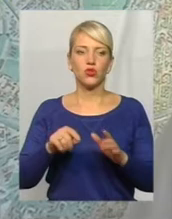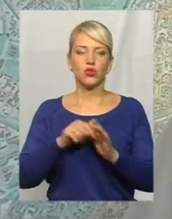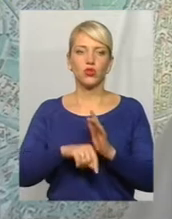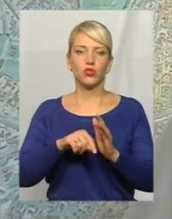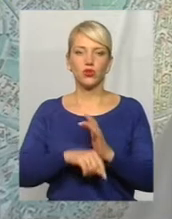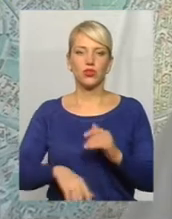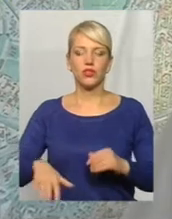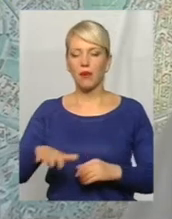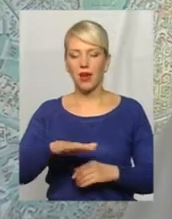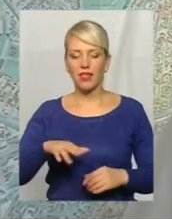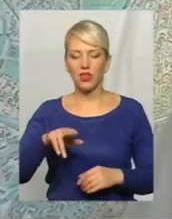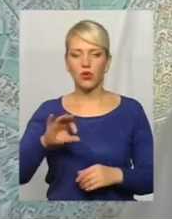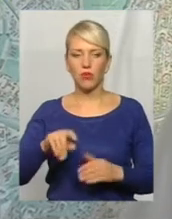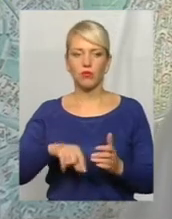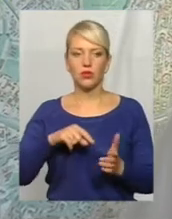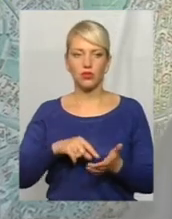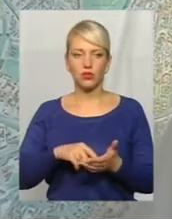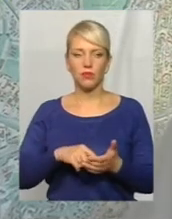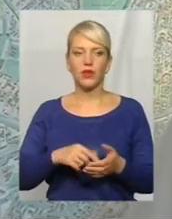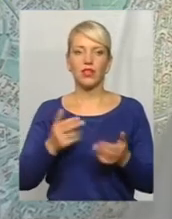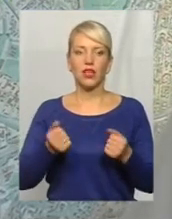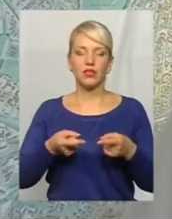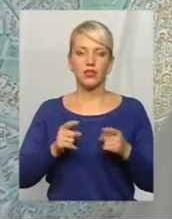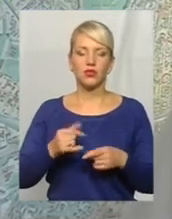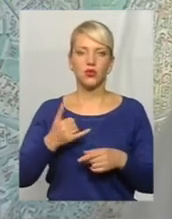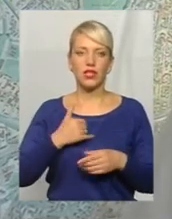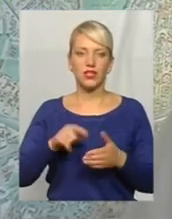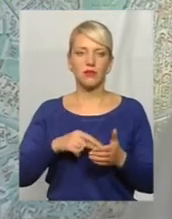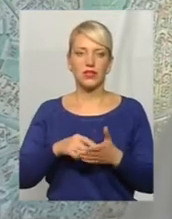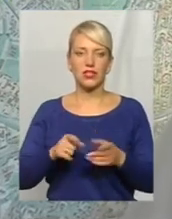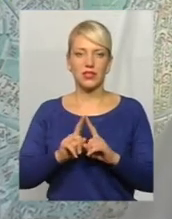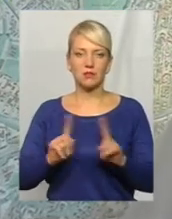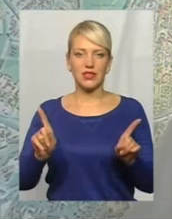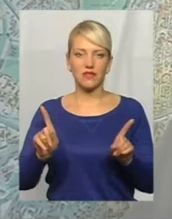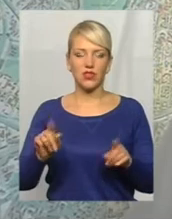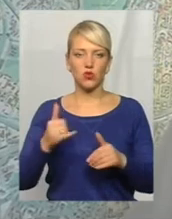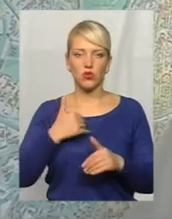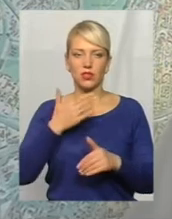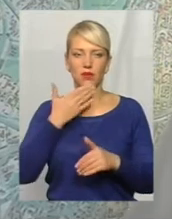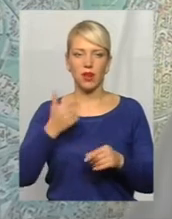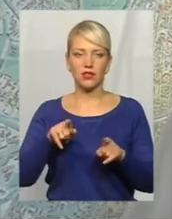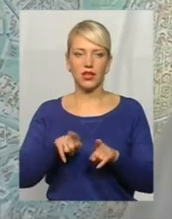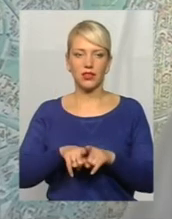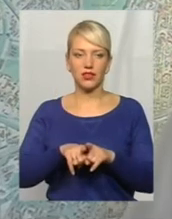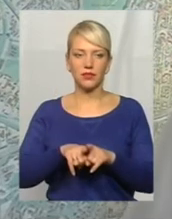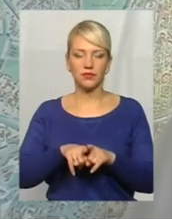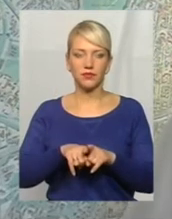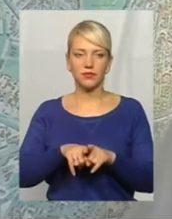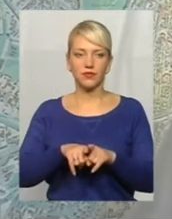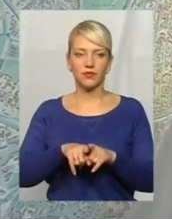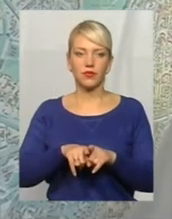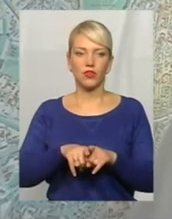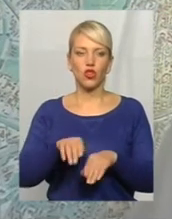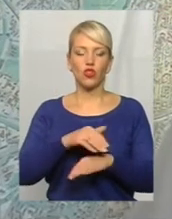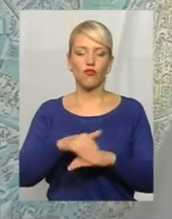стосується майданчиків по місту? Так, да, дійсно, у нас місто трохи специфічне, немає в нас таких, будемо казати,